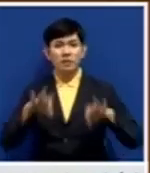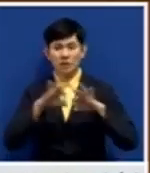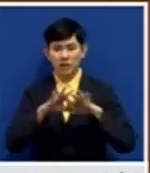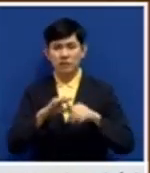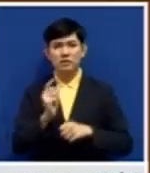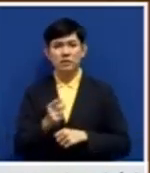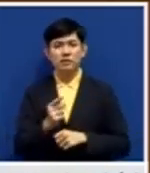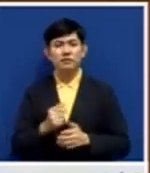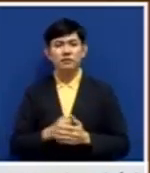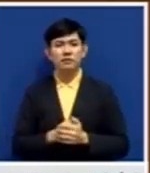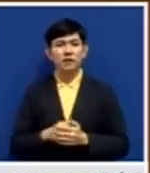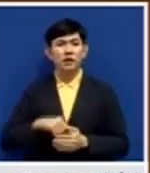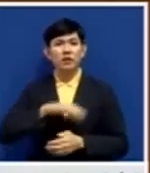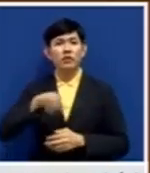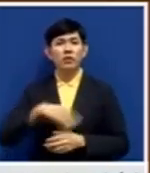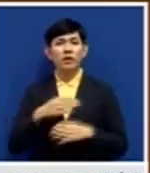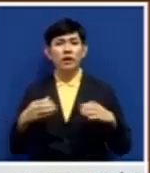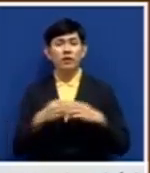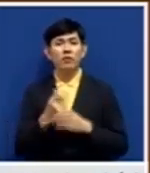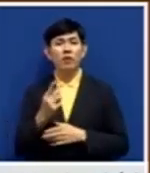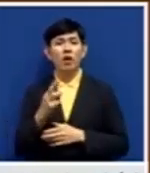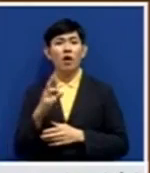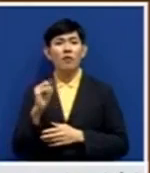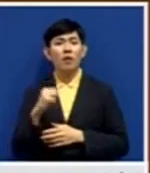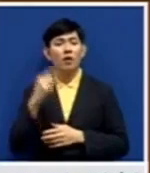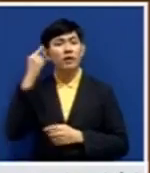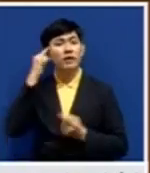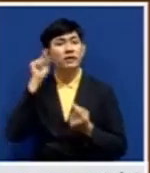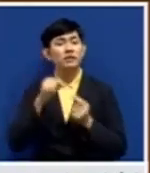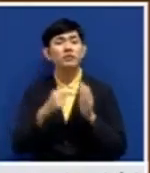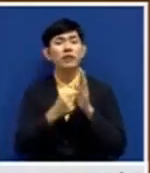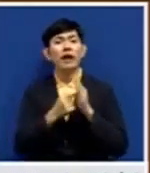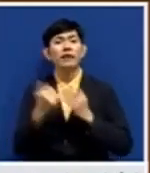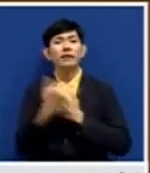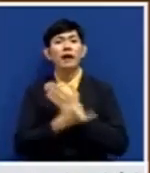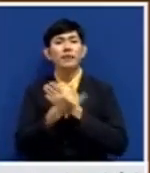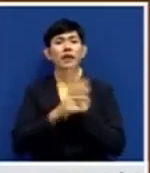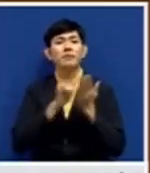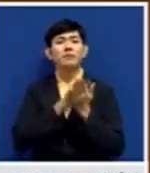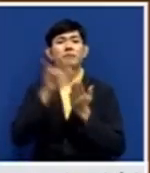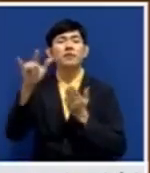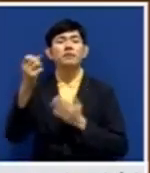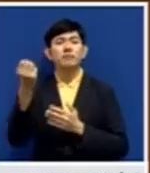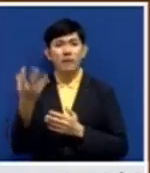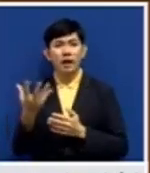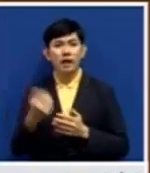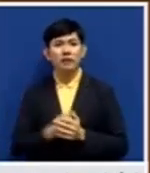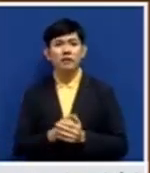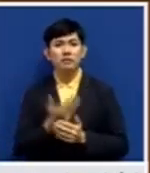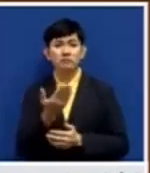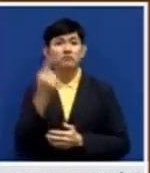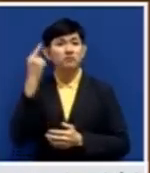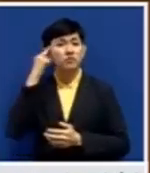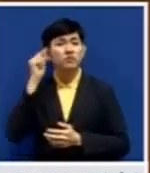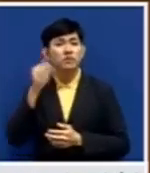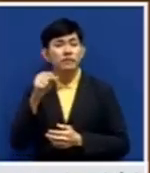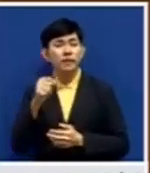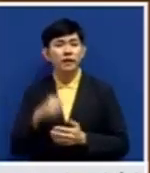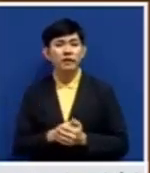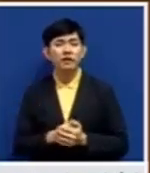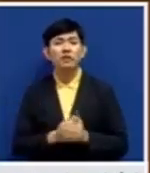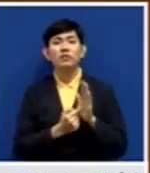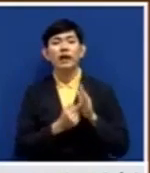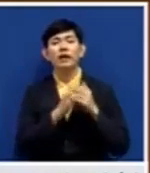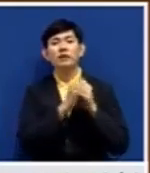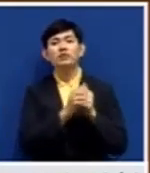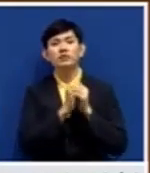มากทุกคนในคณะรัฐมนตรีท่านรัฐมนตรีต่างประเทศเดินทางไปว่าเล่นท่านก็รู้จีนเนี่ย